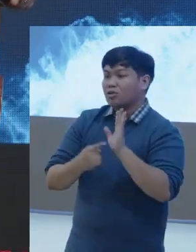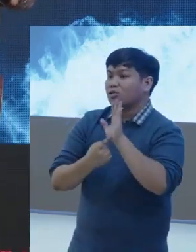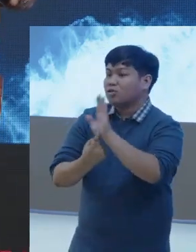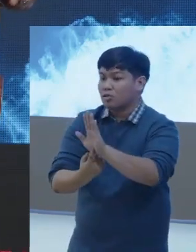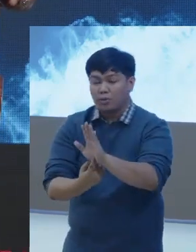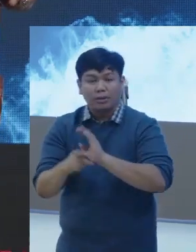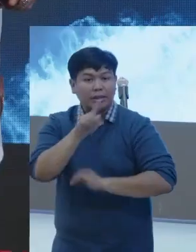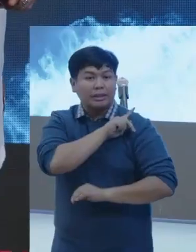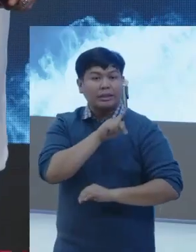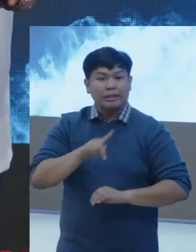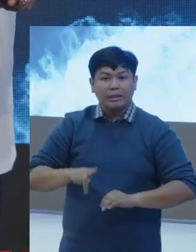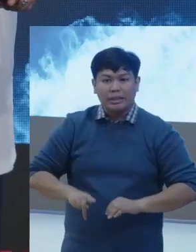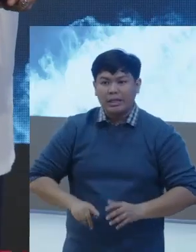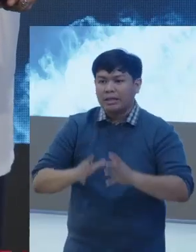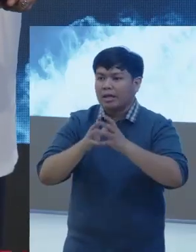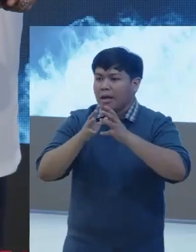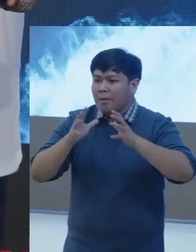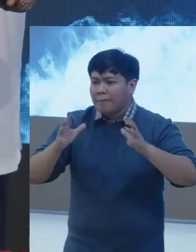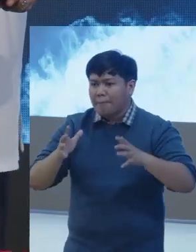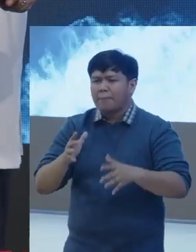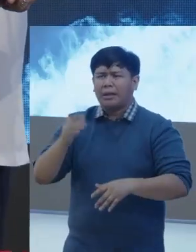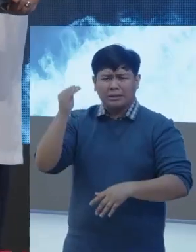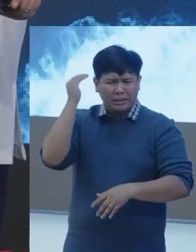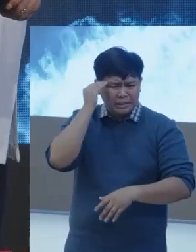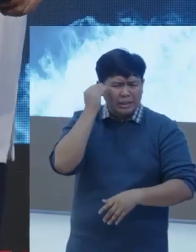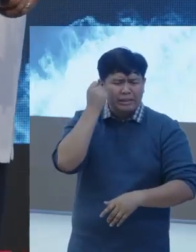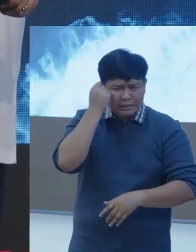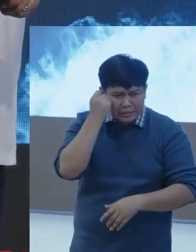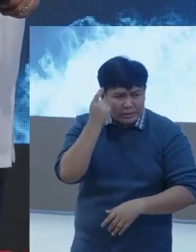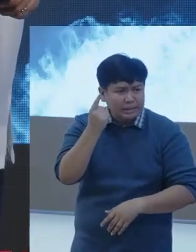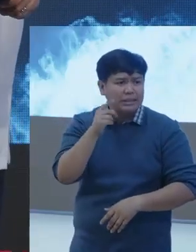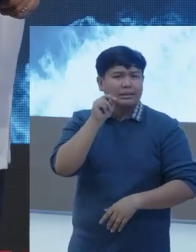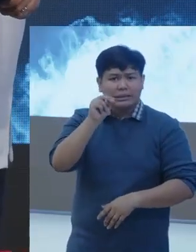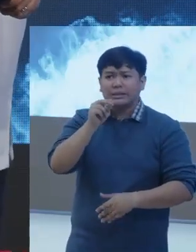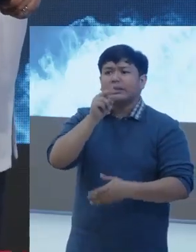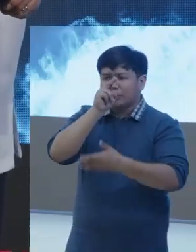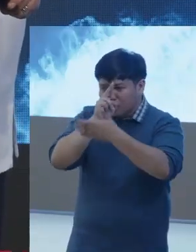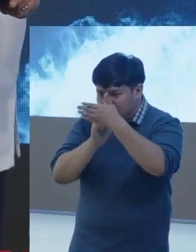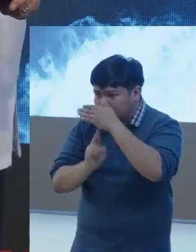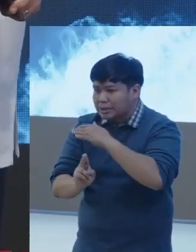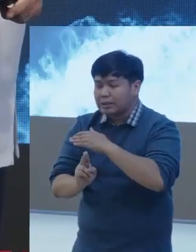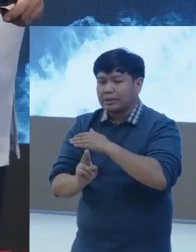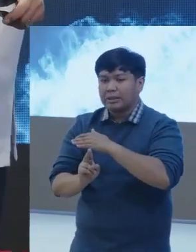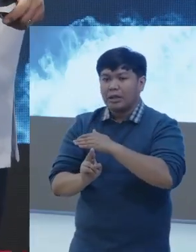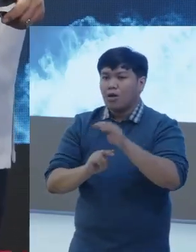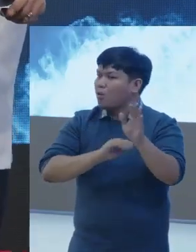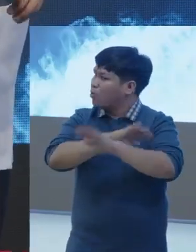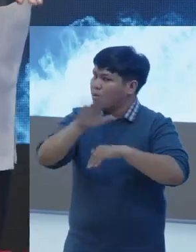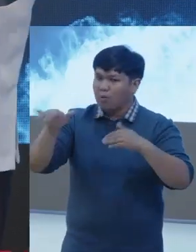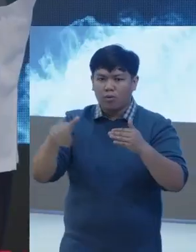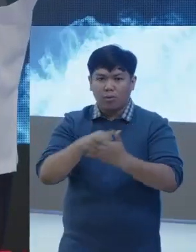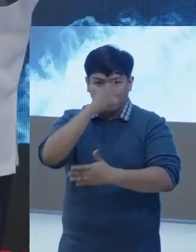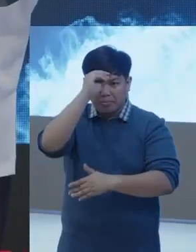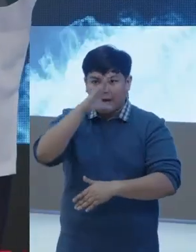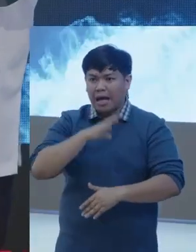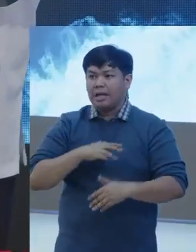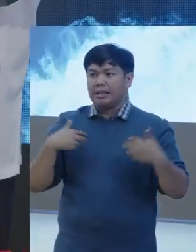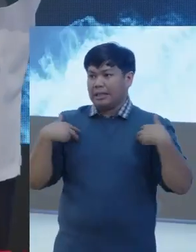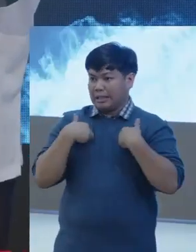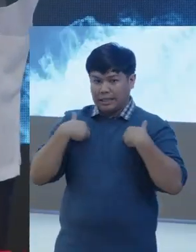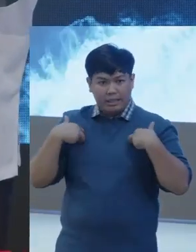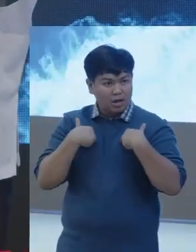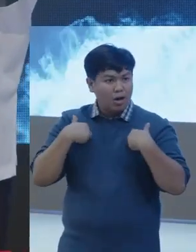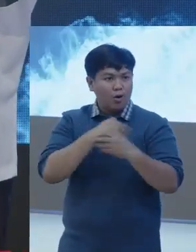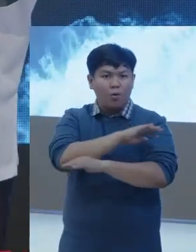Paghingi ng tawad sa Panginoon na may pag-aayuno, yun ang makikita natin dito. They called for a fast, let neither man nor beast, herd